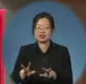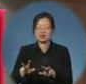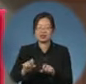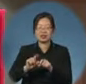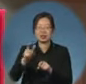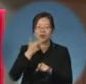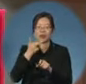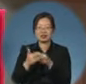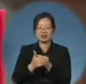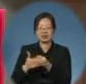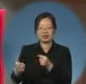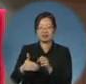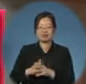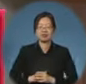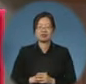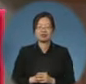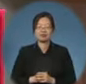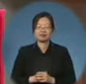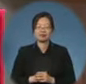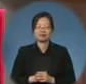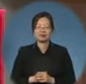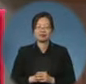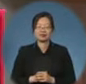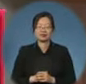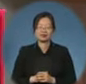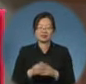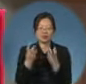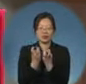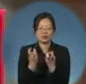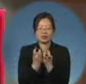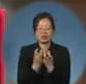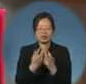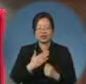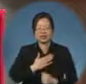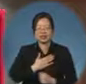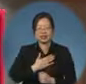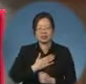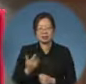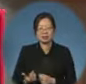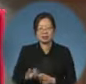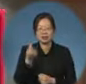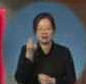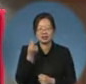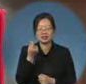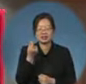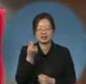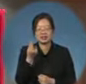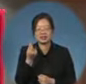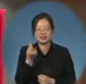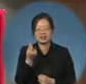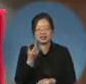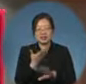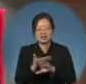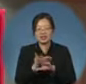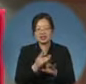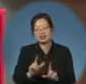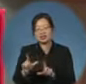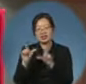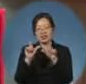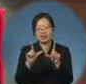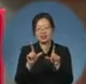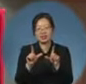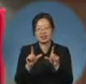없잖아요 으 그러니까 이제 어떻게 저는 뭐 빨리 그러니 다른 삶의